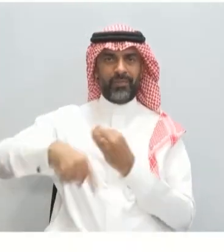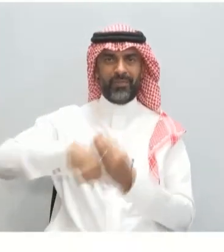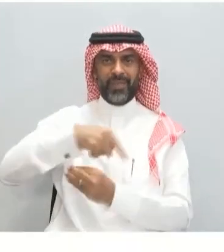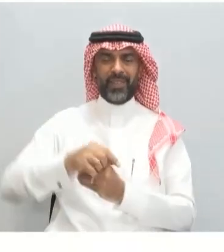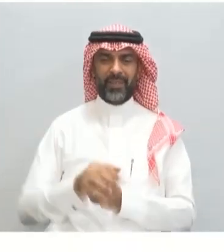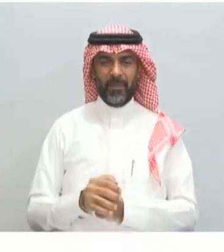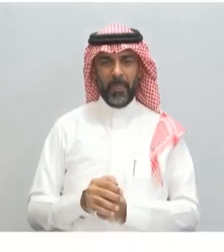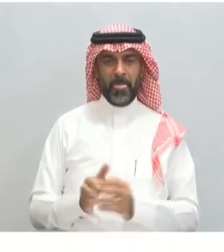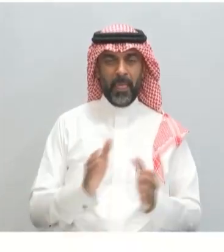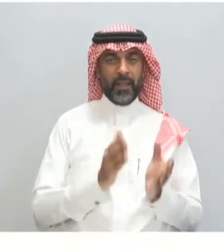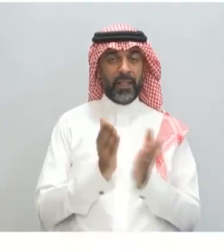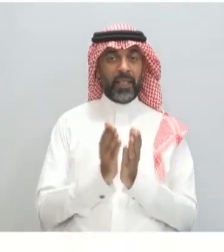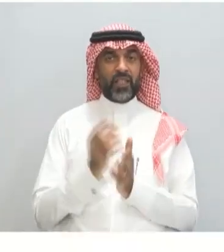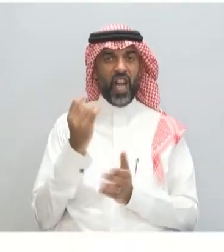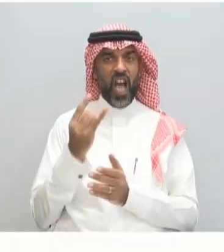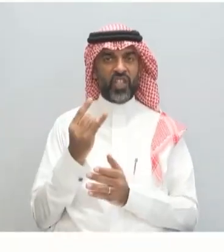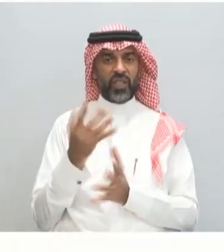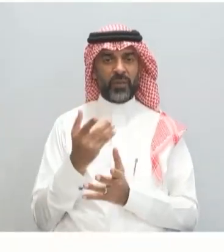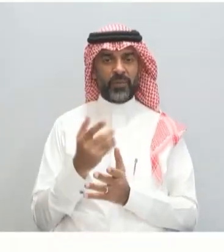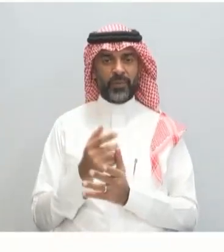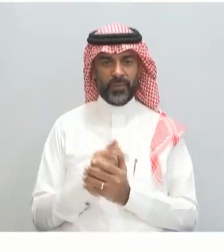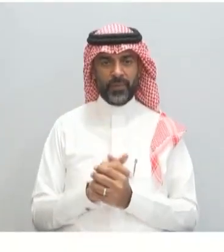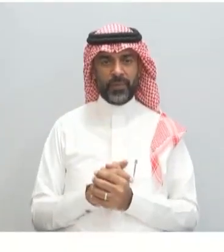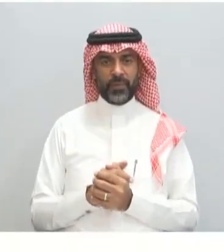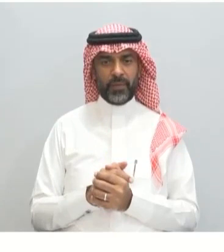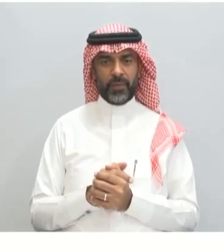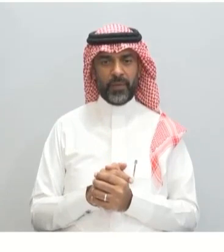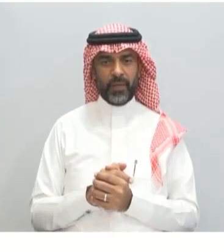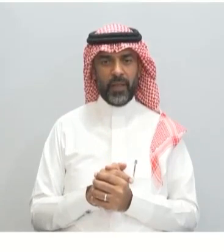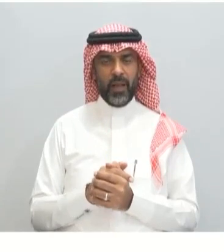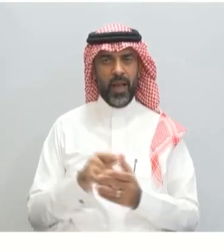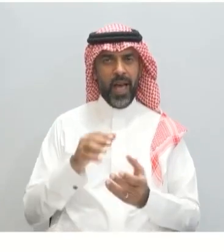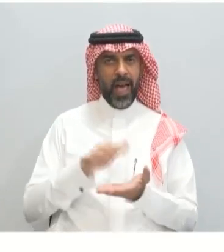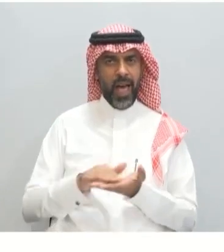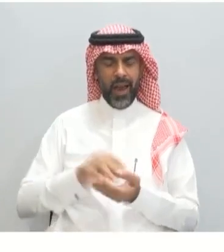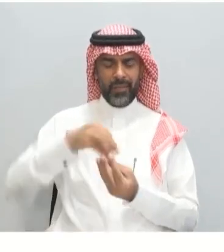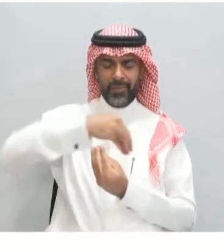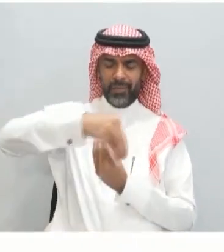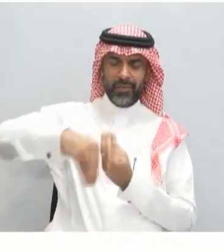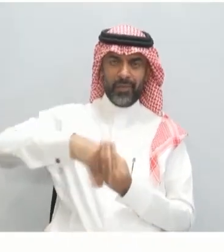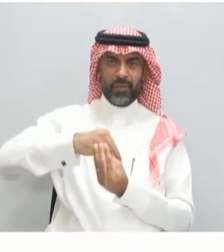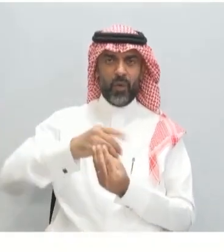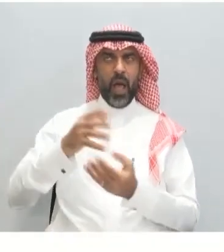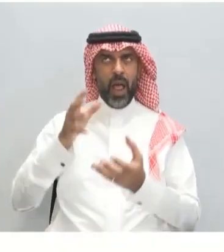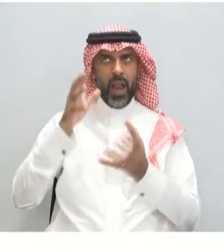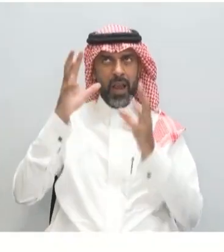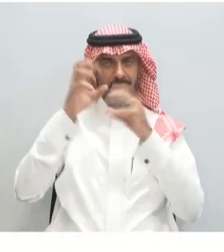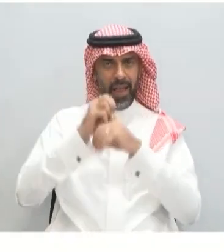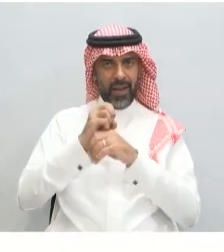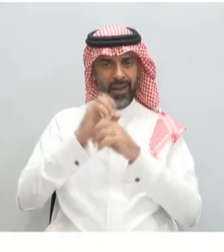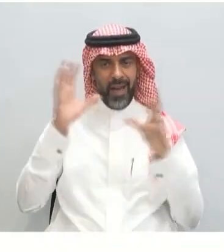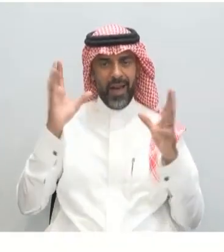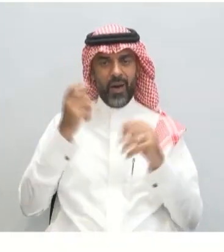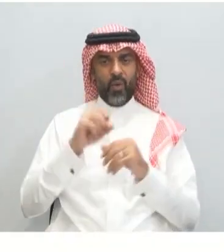والنهار الدرس العاشر نتائج حركه الارض حول محورها تعاقب الليل والنهار انحراف الرياح ايضا انحراف